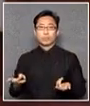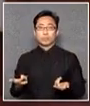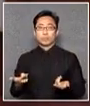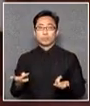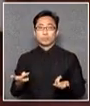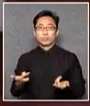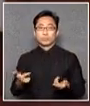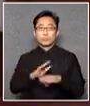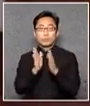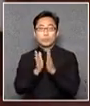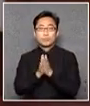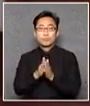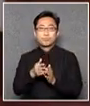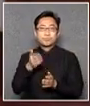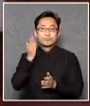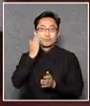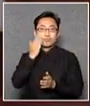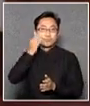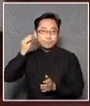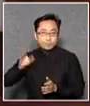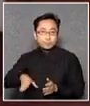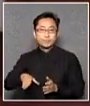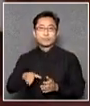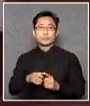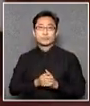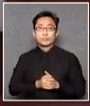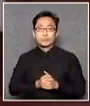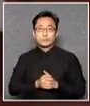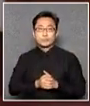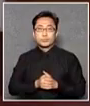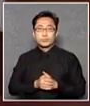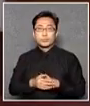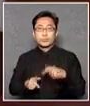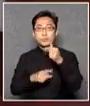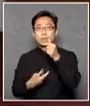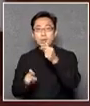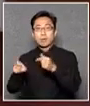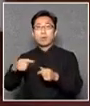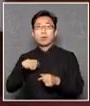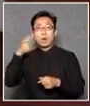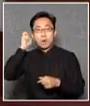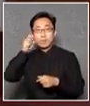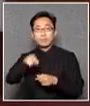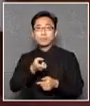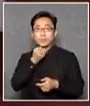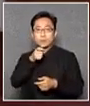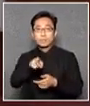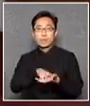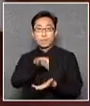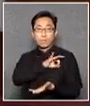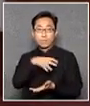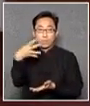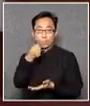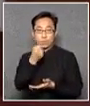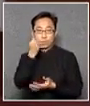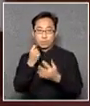蕩然無存。本席將會在10月29日的立法會會議上動議引用《立法會權力及特